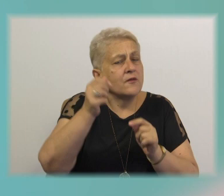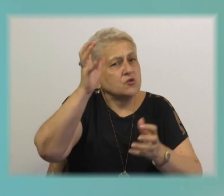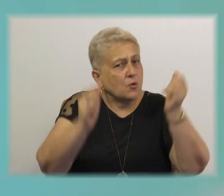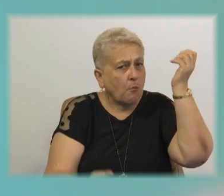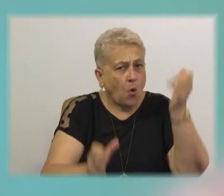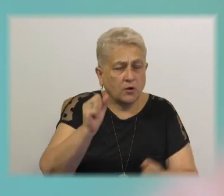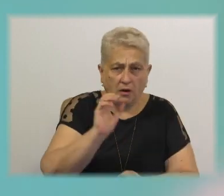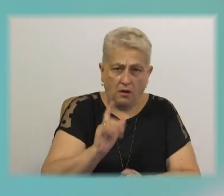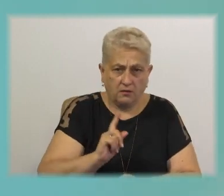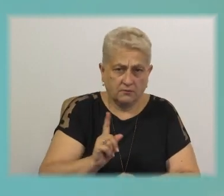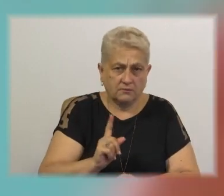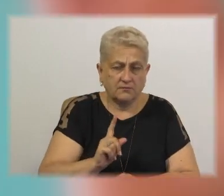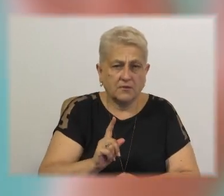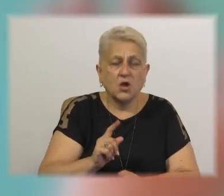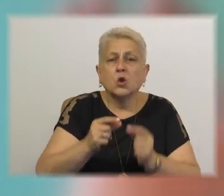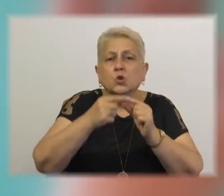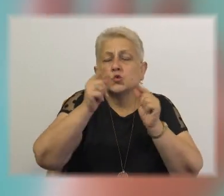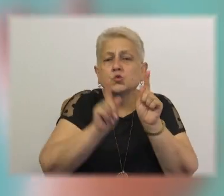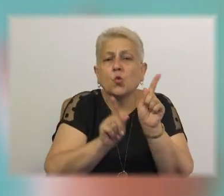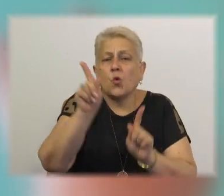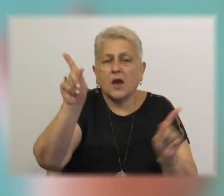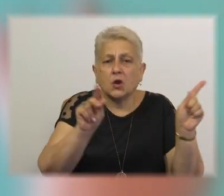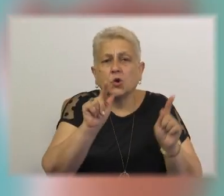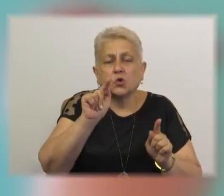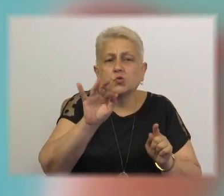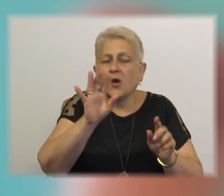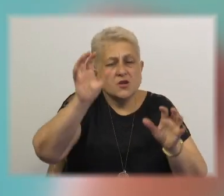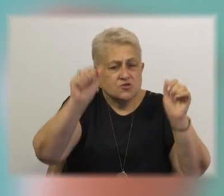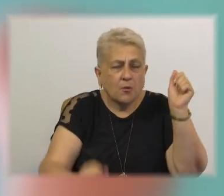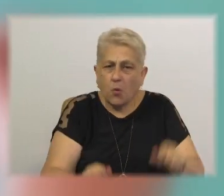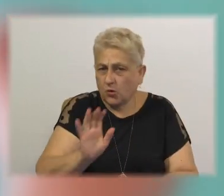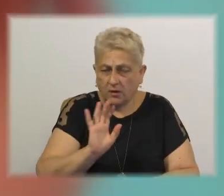չպոկեն, ծուղեր չպոկեն,